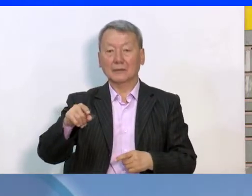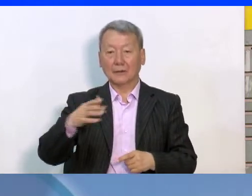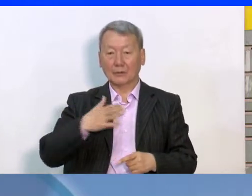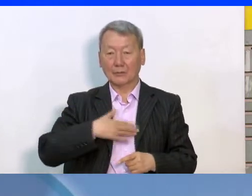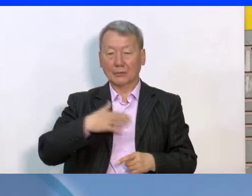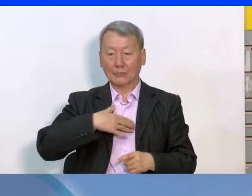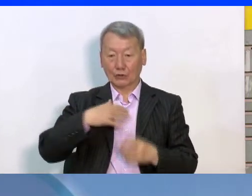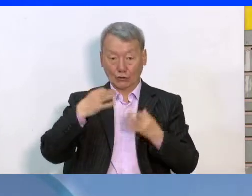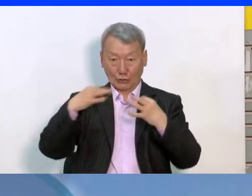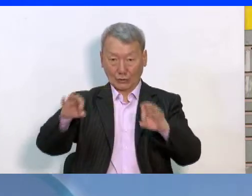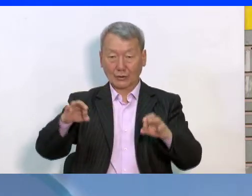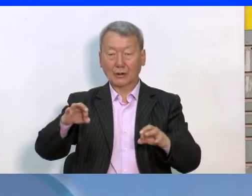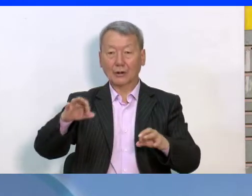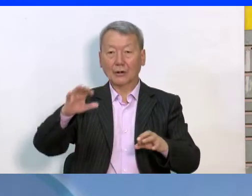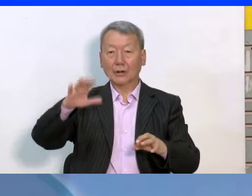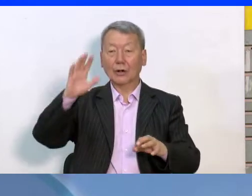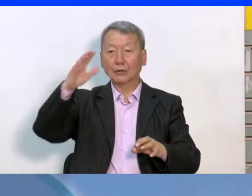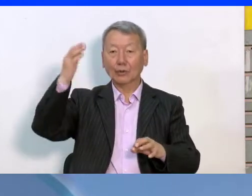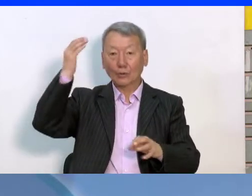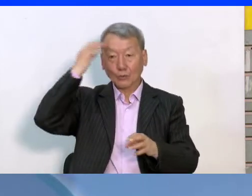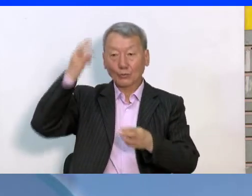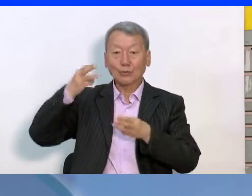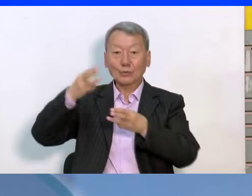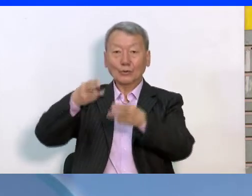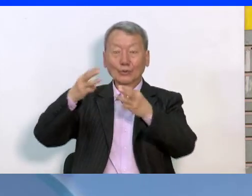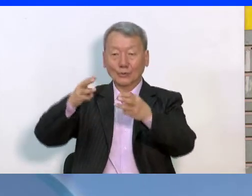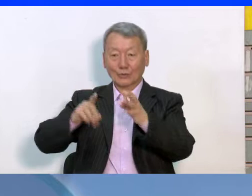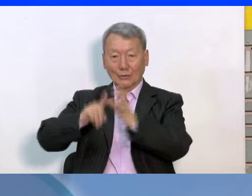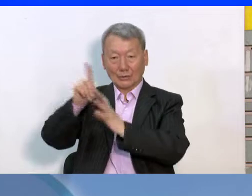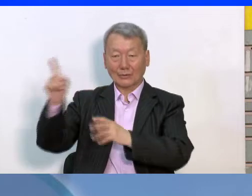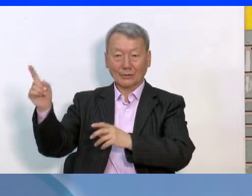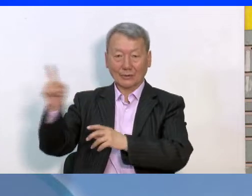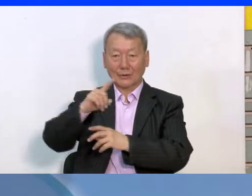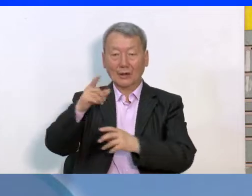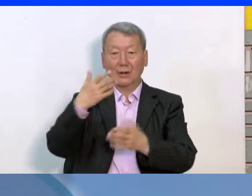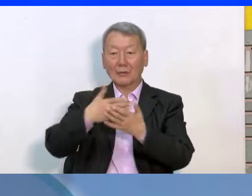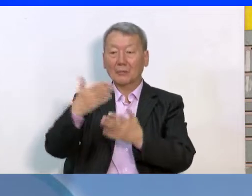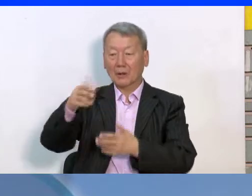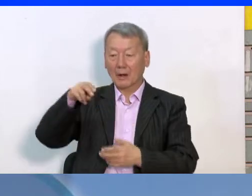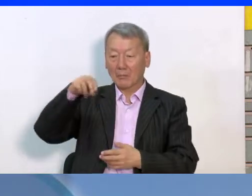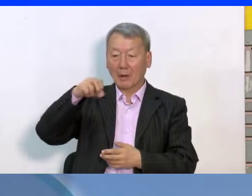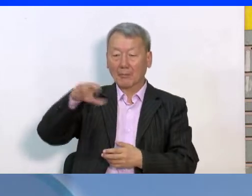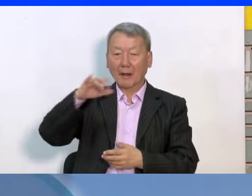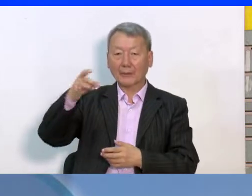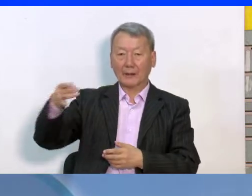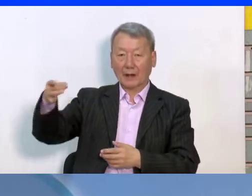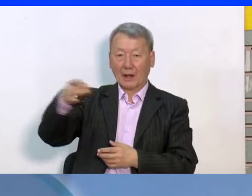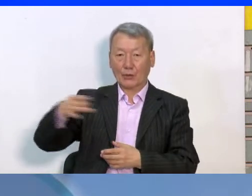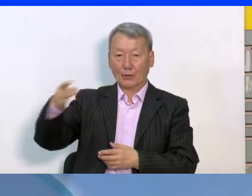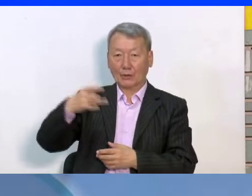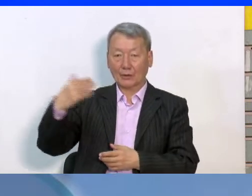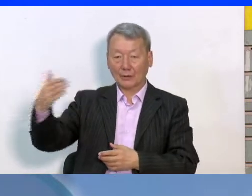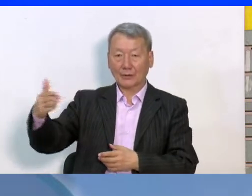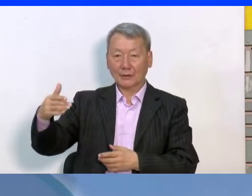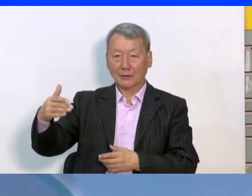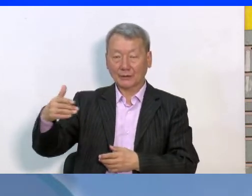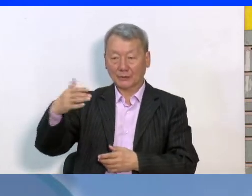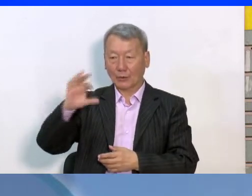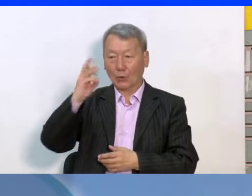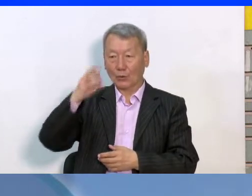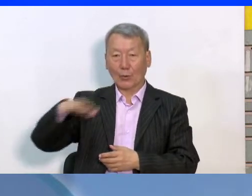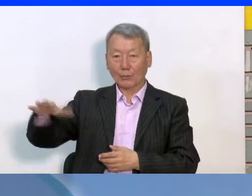улук саатыбыз менен көмүр казуучу компаниялары өз ишин баштаган. Эми Папан айылы боюнча айтып кетсек, ал баягы нааразычылык,